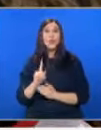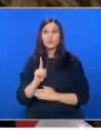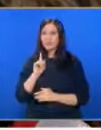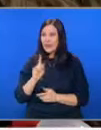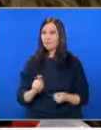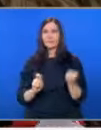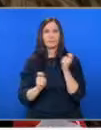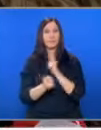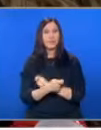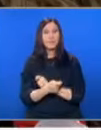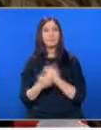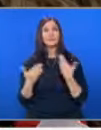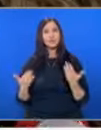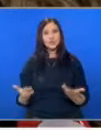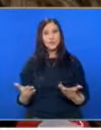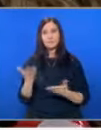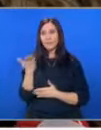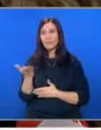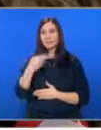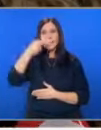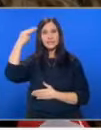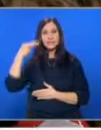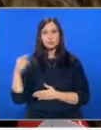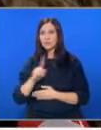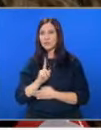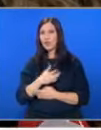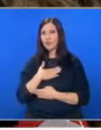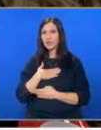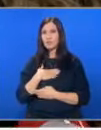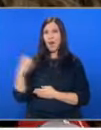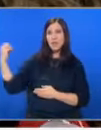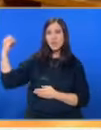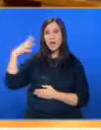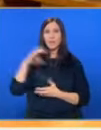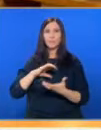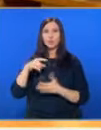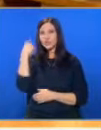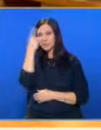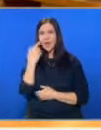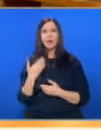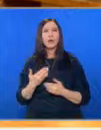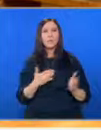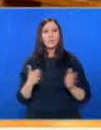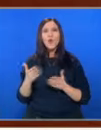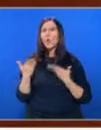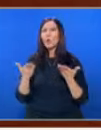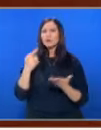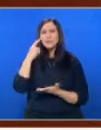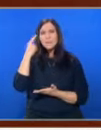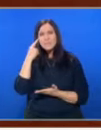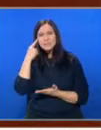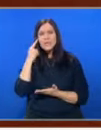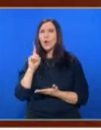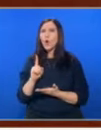променим. Е, че на тези институции не трябва да има ярки политически лица. Когато са мислили кой да бъде